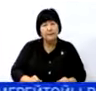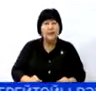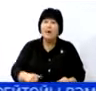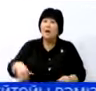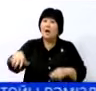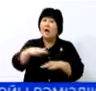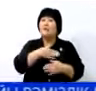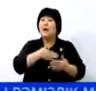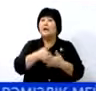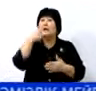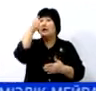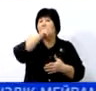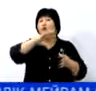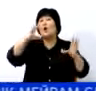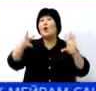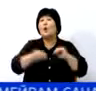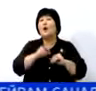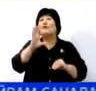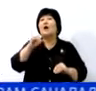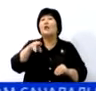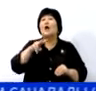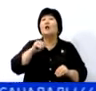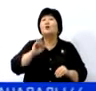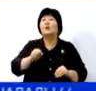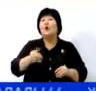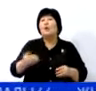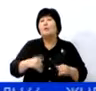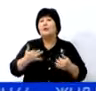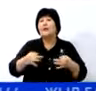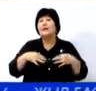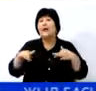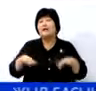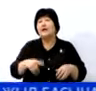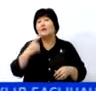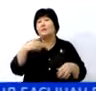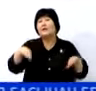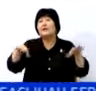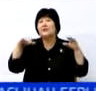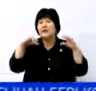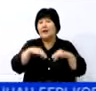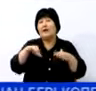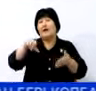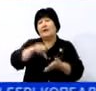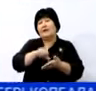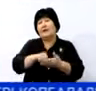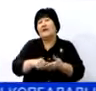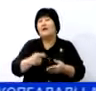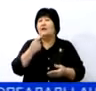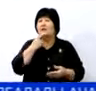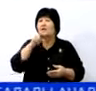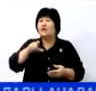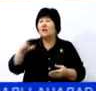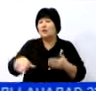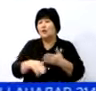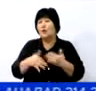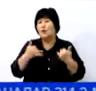Аймақта еріктілер жылы қорытындыланды. Волонтерлар өмір белгісі атты салтанатты шарада бір жағадан бас, бір жеңнен қол шығарып, мұқтаж жандарға көмек